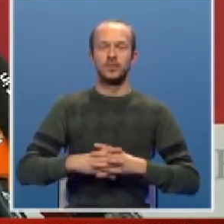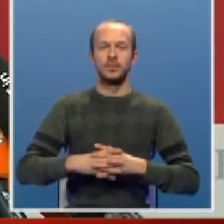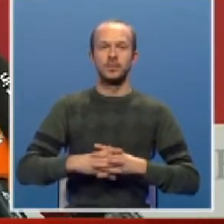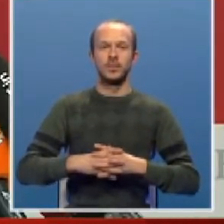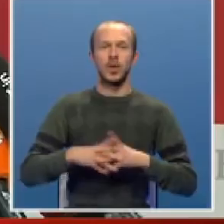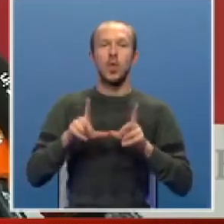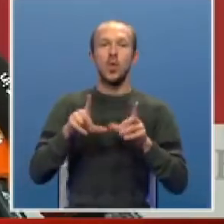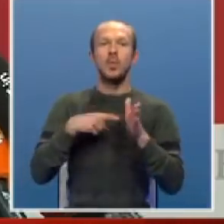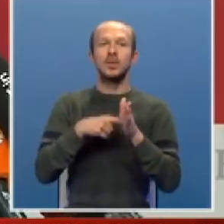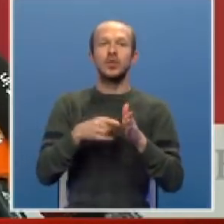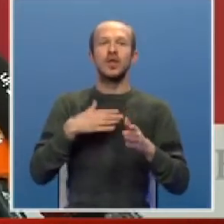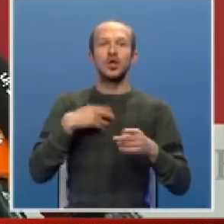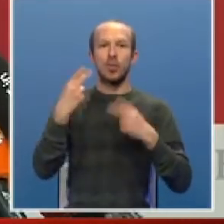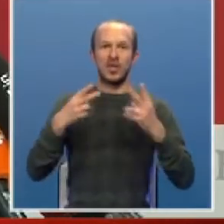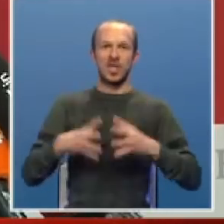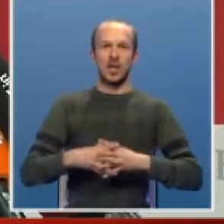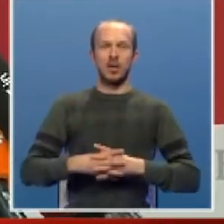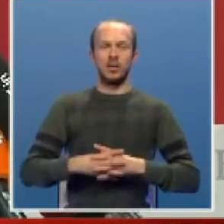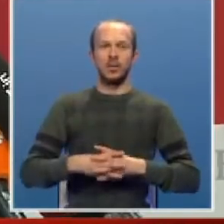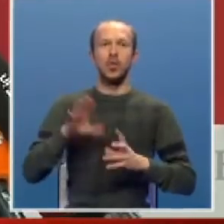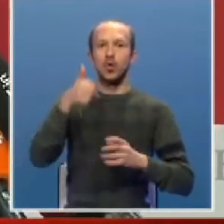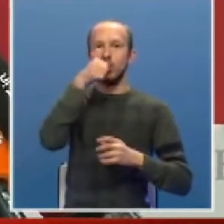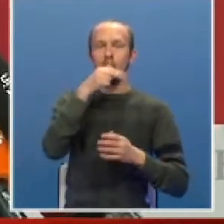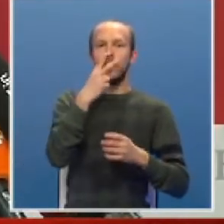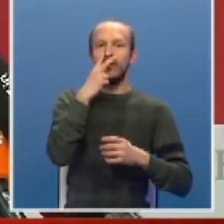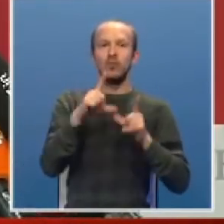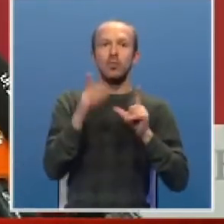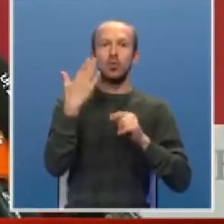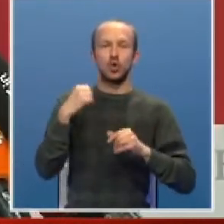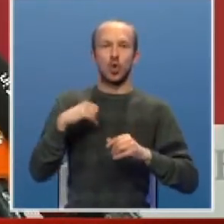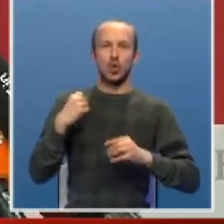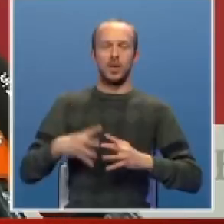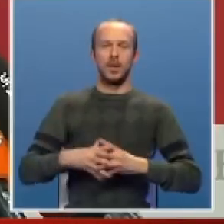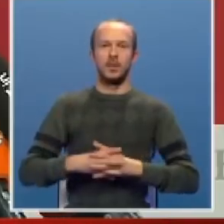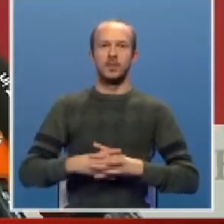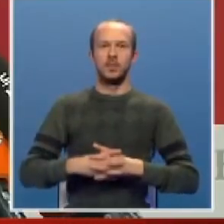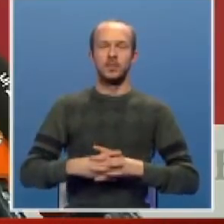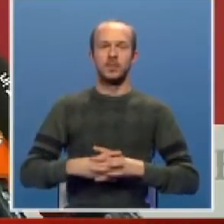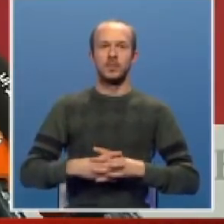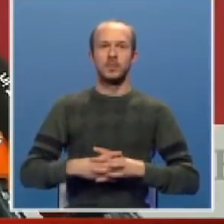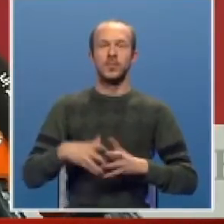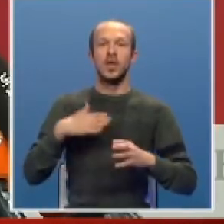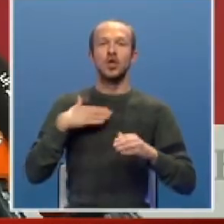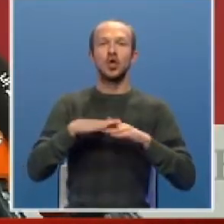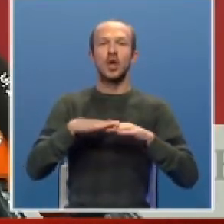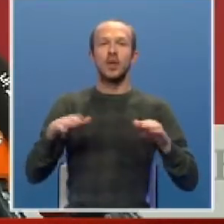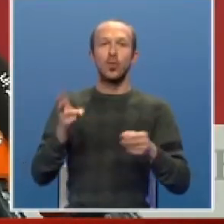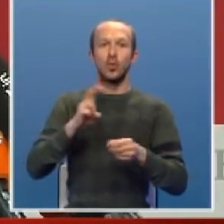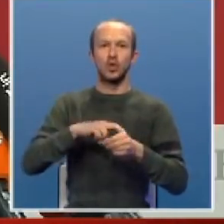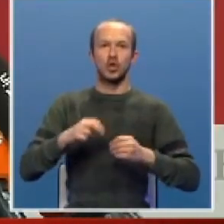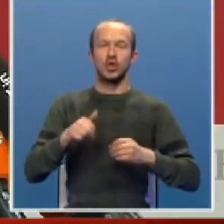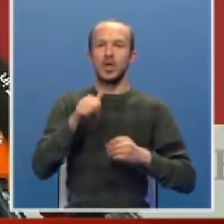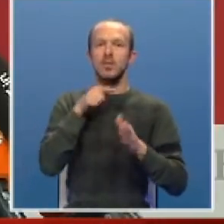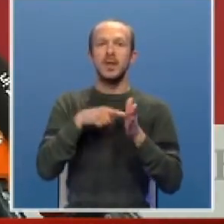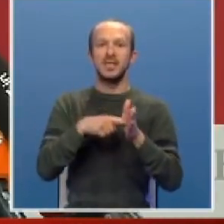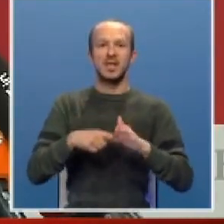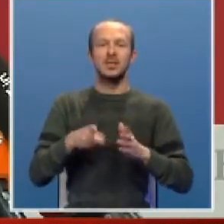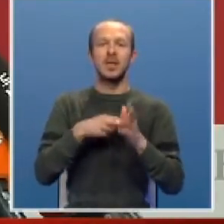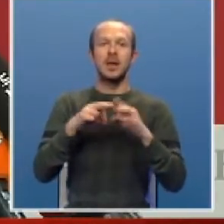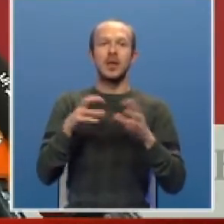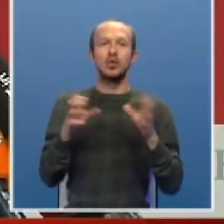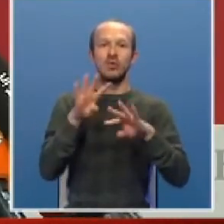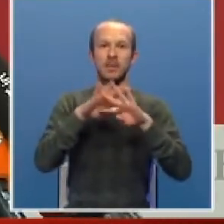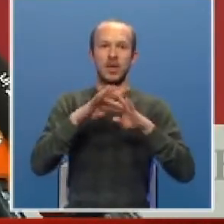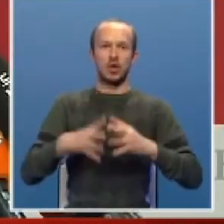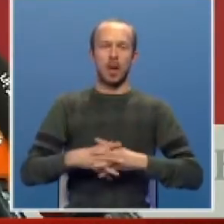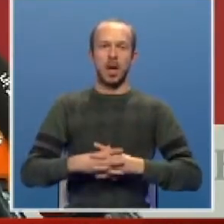u prezentovanju naših politika. I ono što je vidljivo u prošloj godini, naš nivo učešća i prezentacije na društvenim